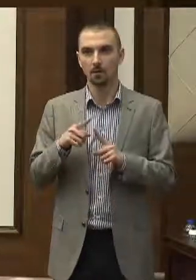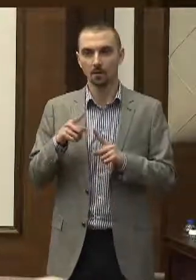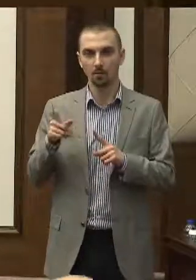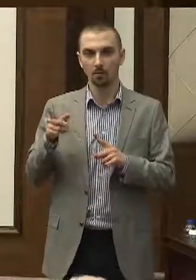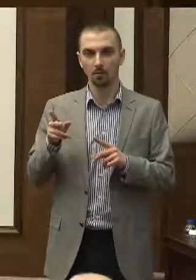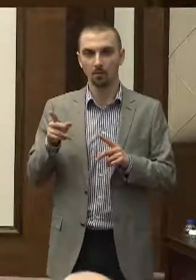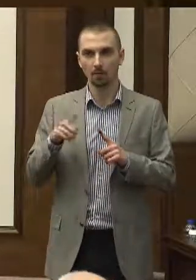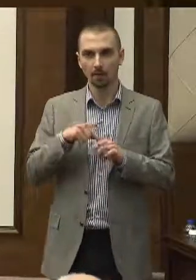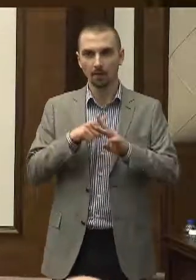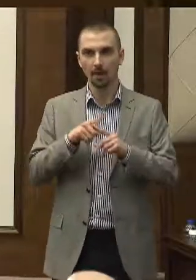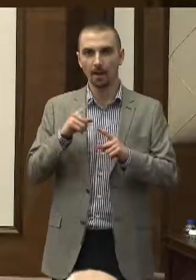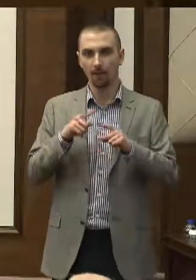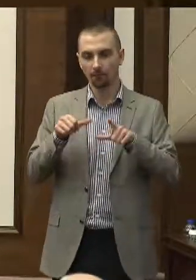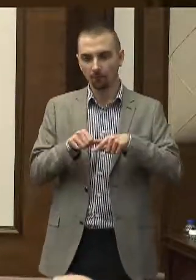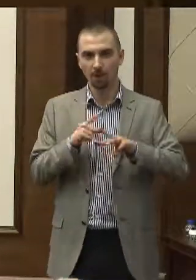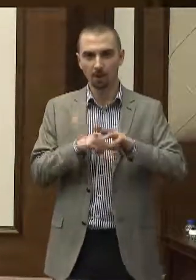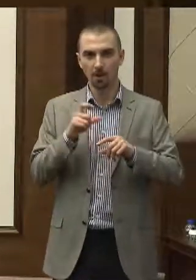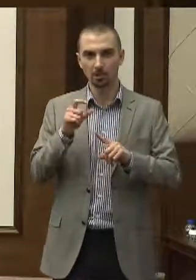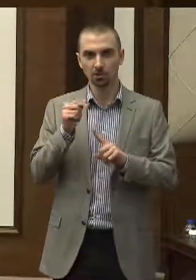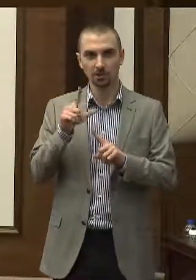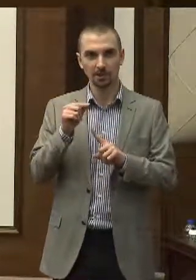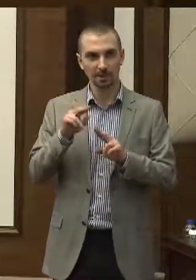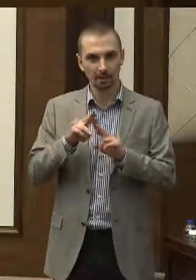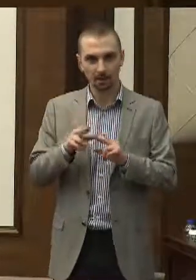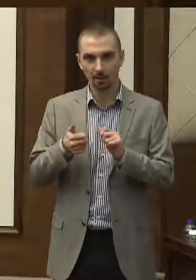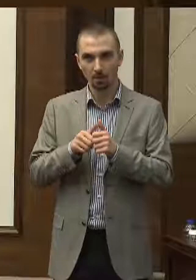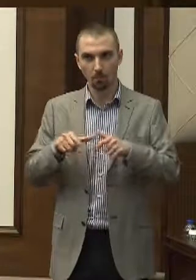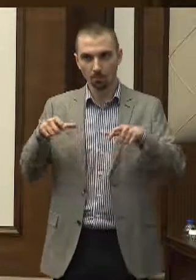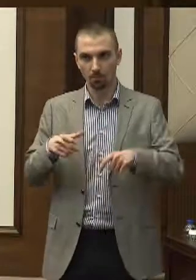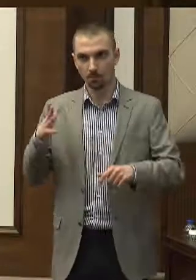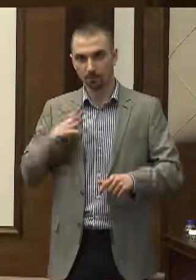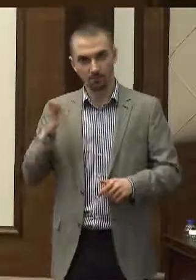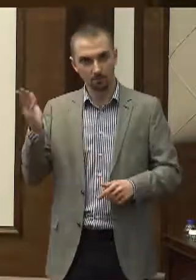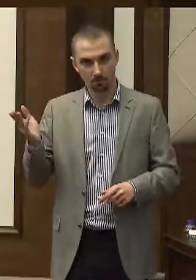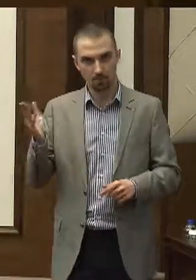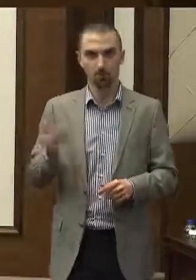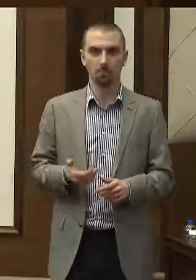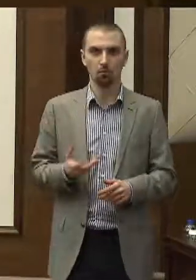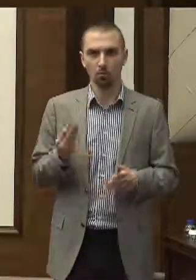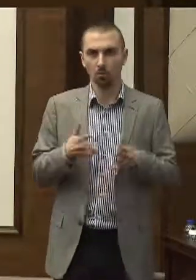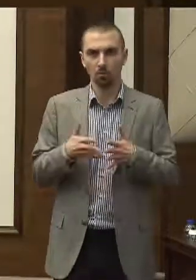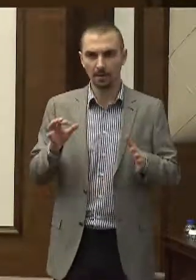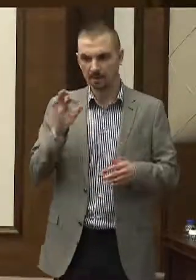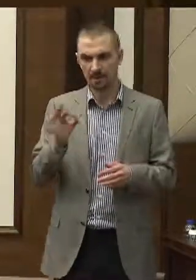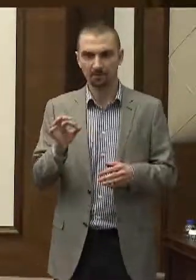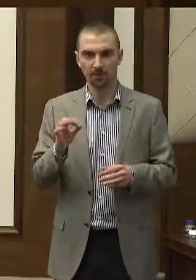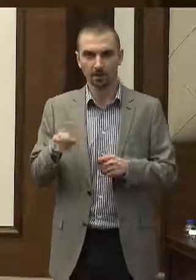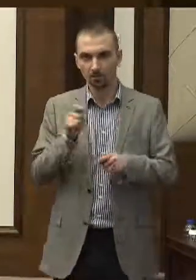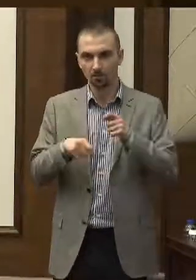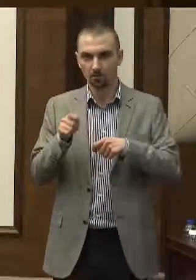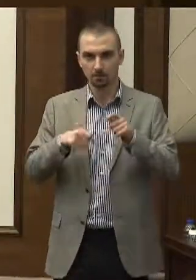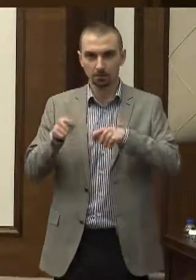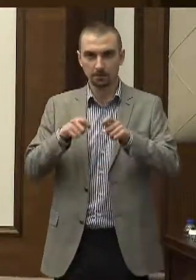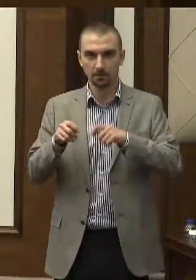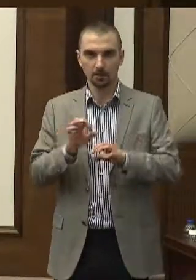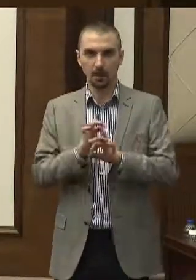Kulübü'nün kullandığı Büyükçekmece Belediyesi'ne ait spor tesisine biz çok büyük, yeniledik, sıfırdan yaptık. Bir üstünün tribünü